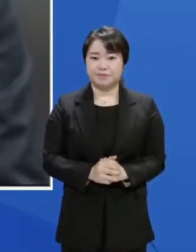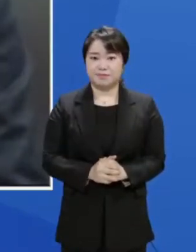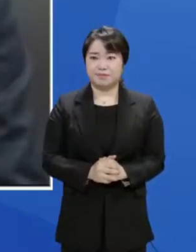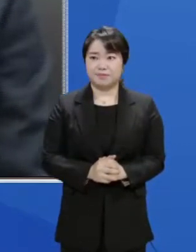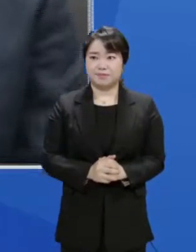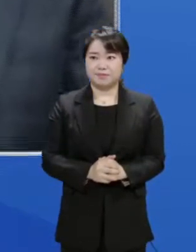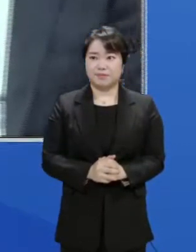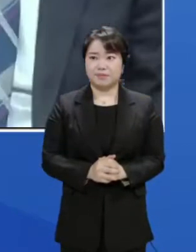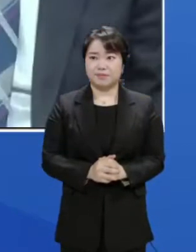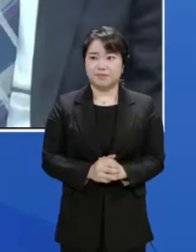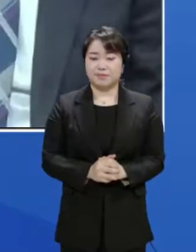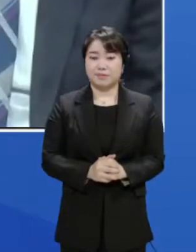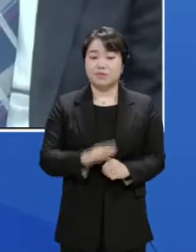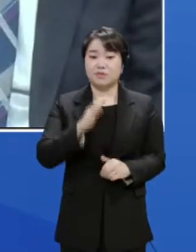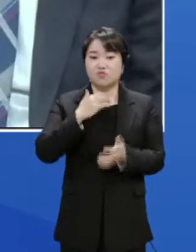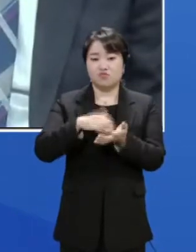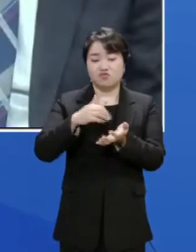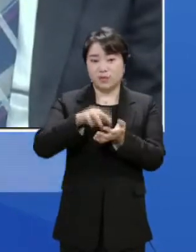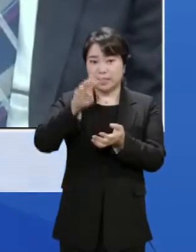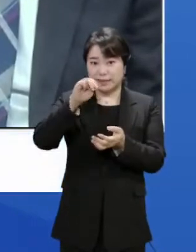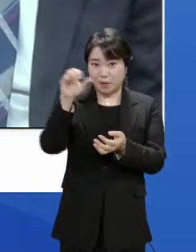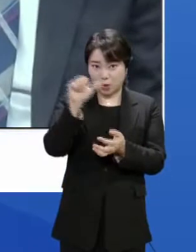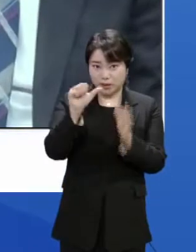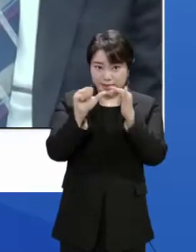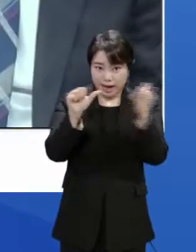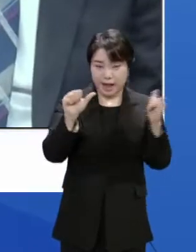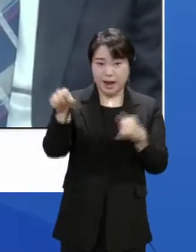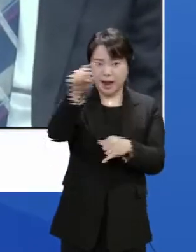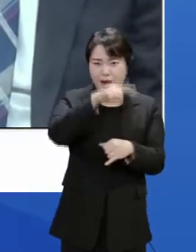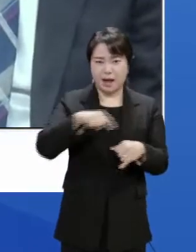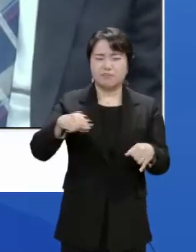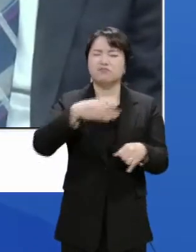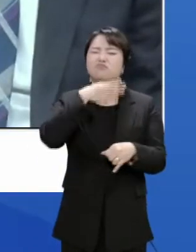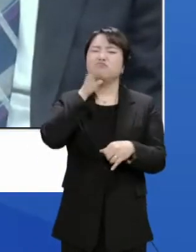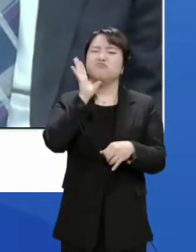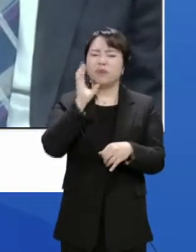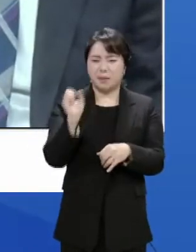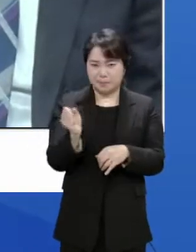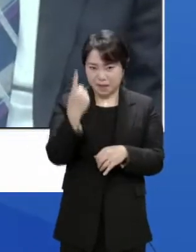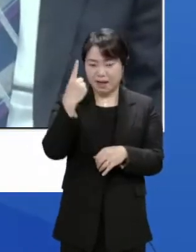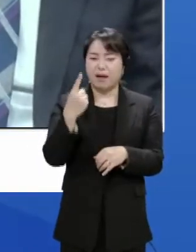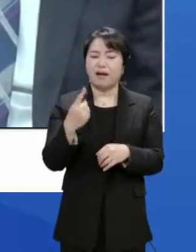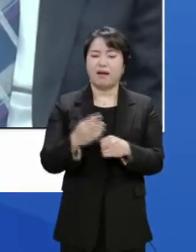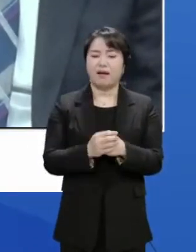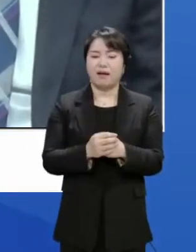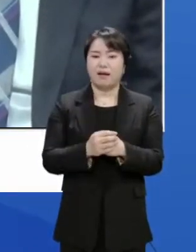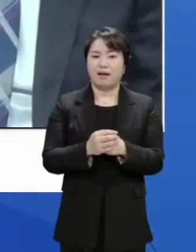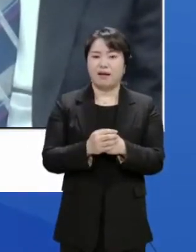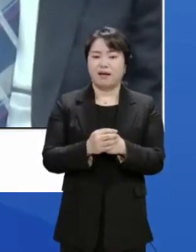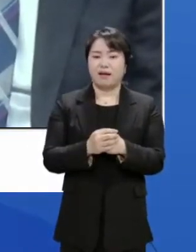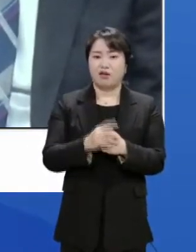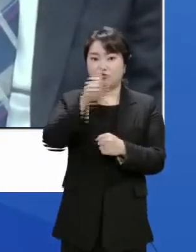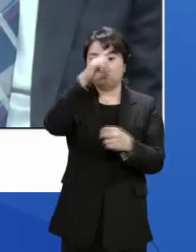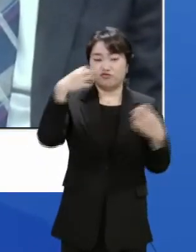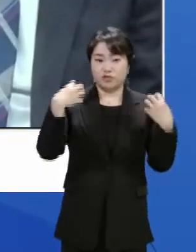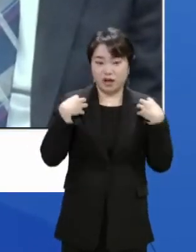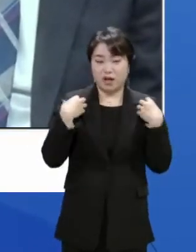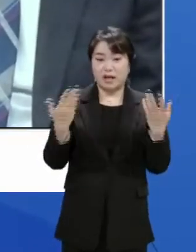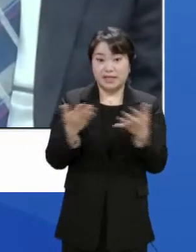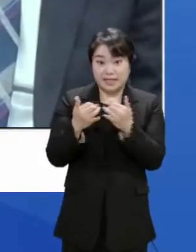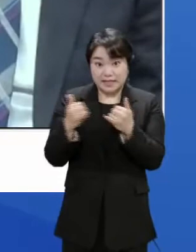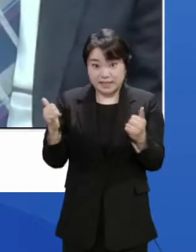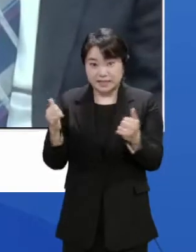네, 저희가 대상자가 3만 5천 명쯤 되는데요. 네. 다들 고령이신 어르신들이라 저희 그 구청